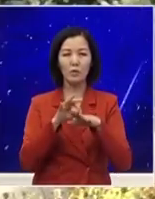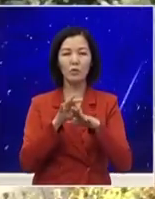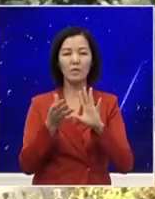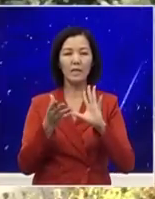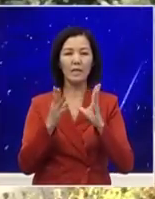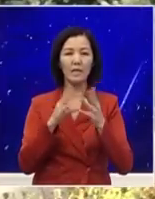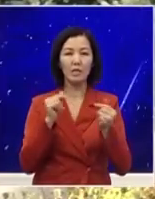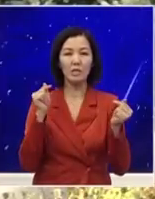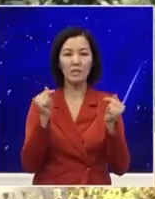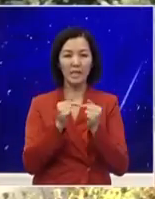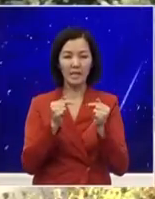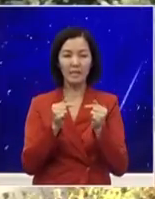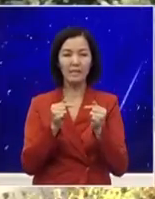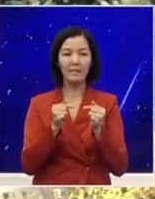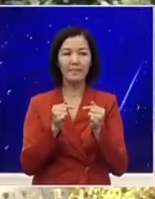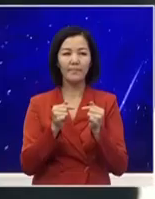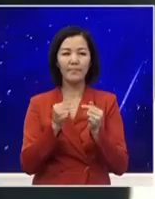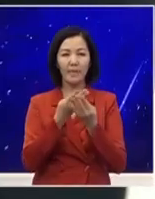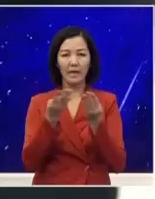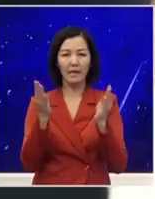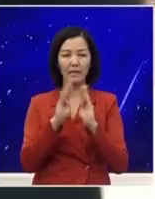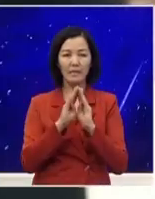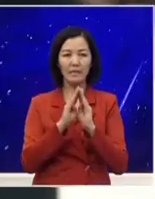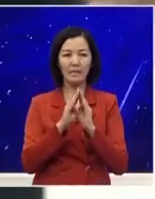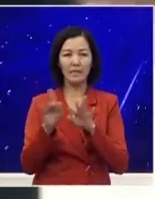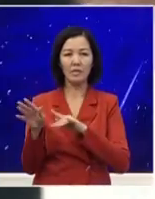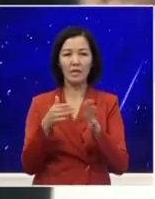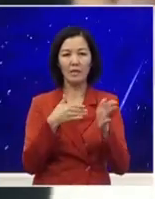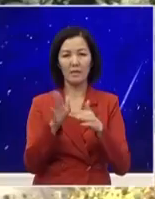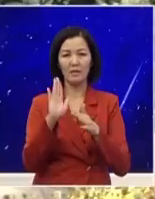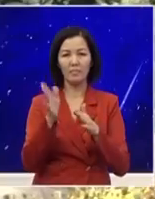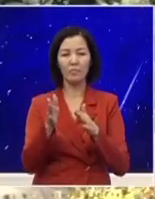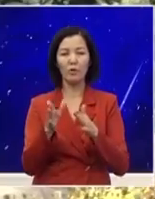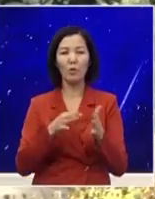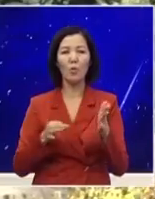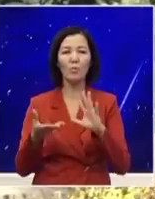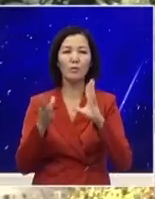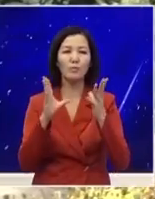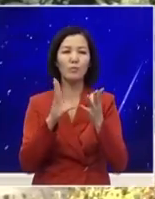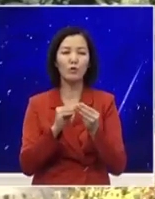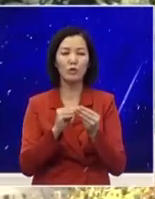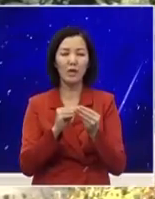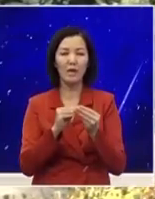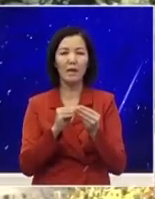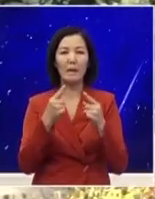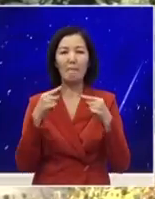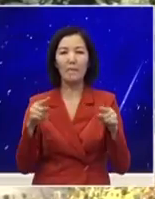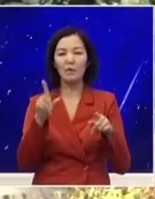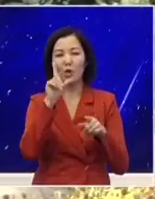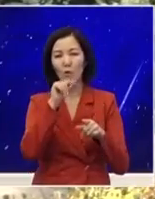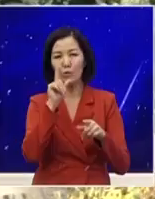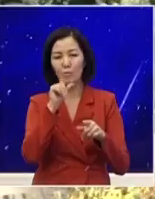нәтижесіне сәйкес карантиндік шаралары алынатын болады. Облыс көлемінде басқа құс